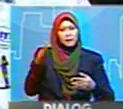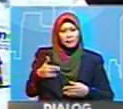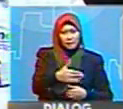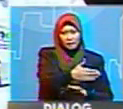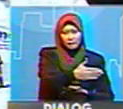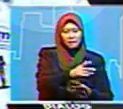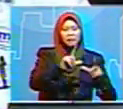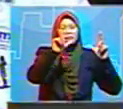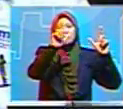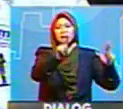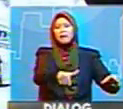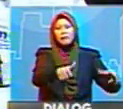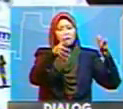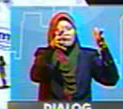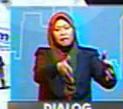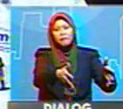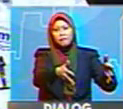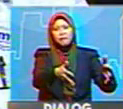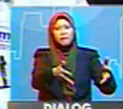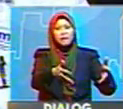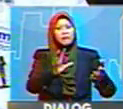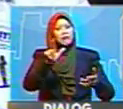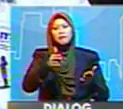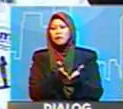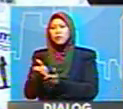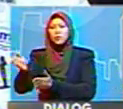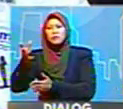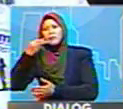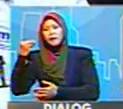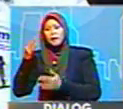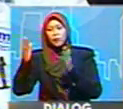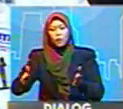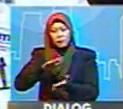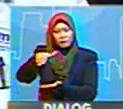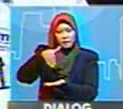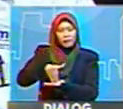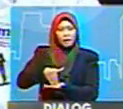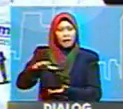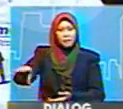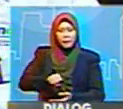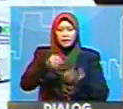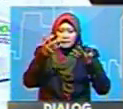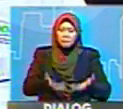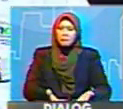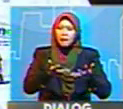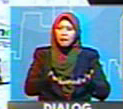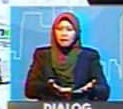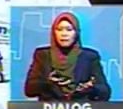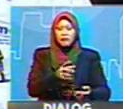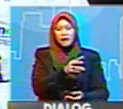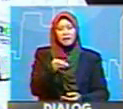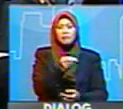mereka mereka Letakkan mereka terus balik dan orang tengahlah yang ambil timbang dan sebagainya mereka terima duit